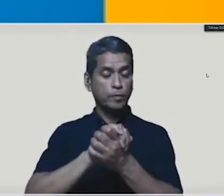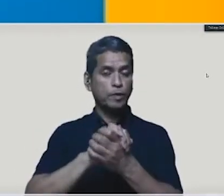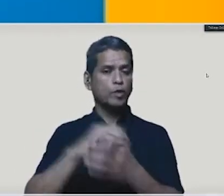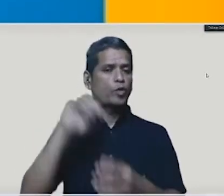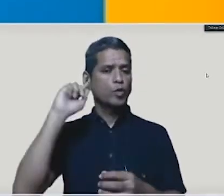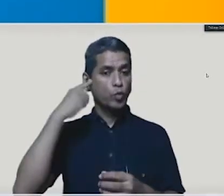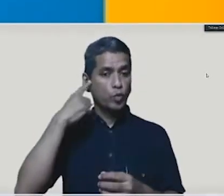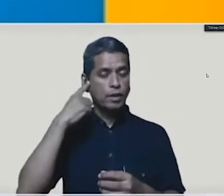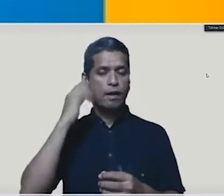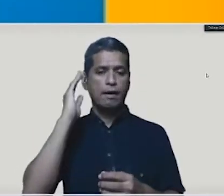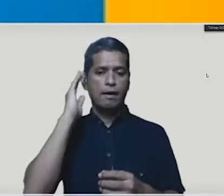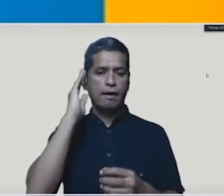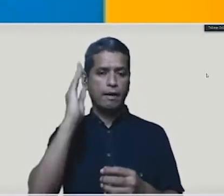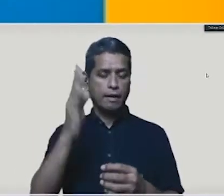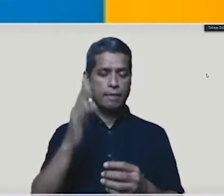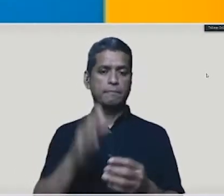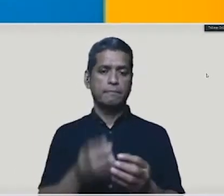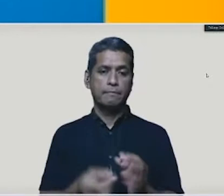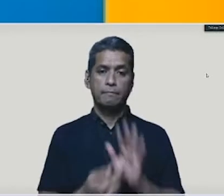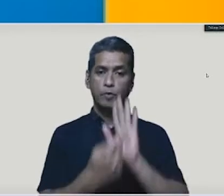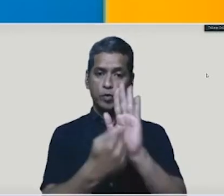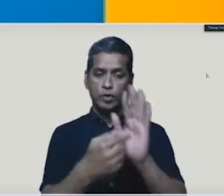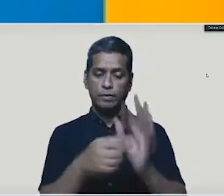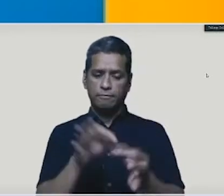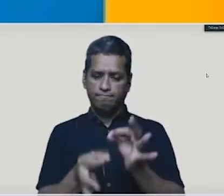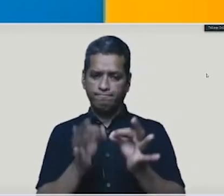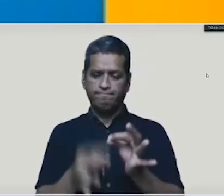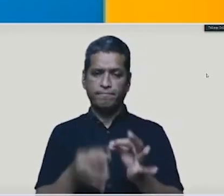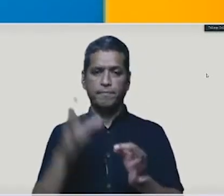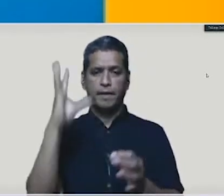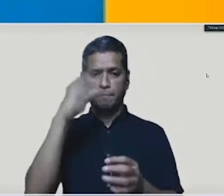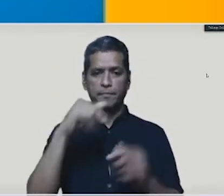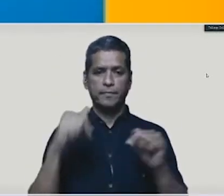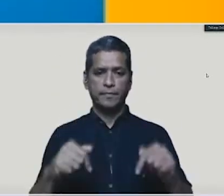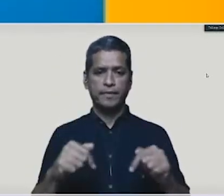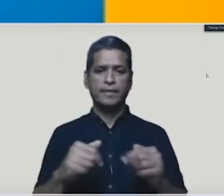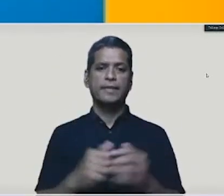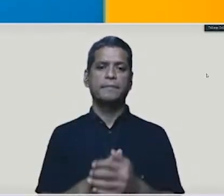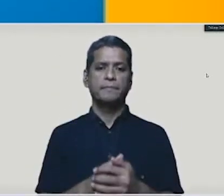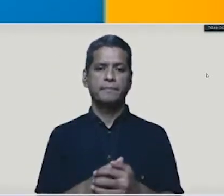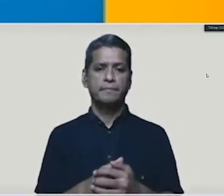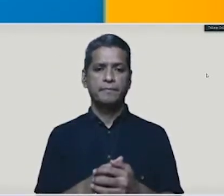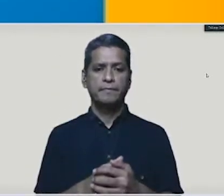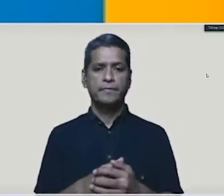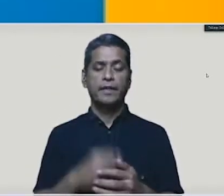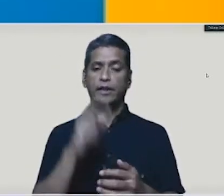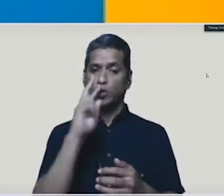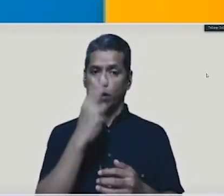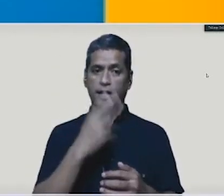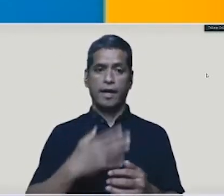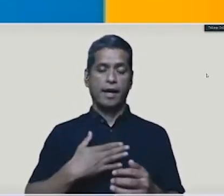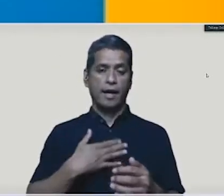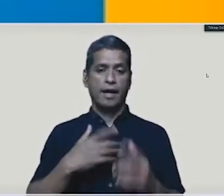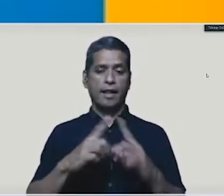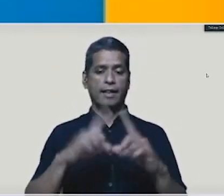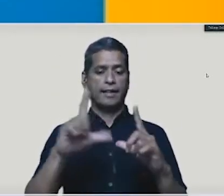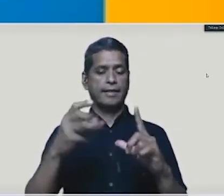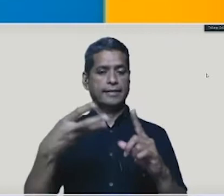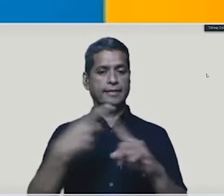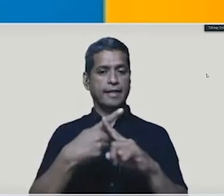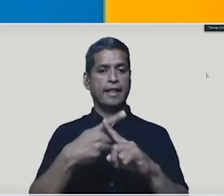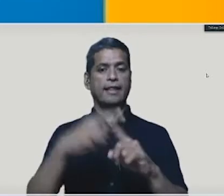kedalam bahasa isyarat dan pada malam hari ini sahabat tuli kita adalah saudara Alex tanamal yang kan menterjemahkannya